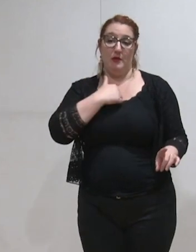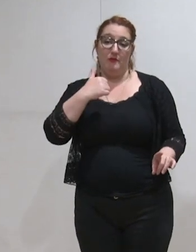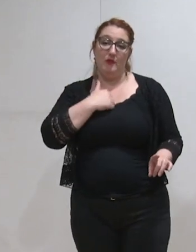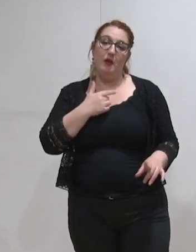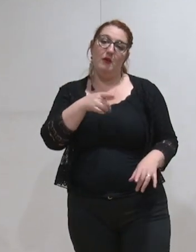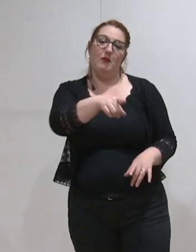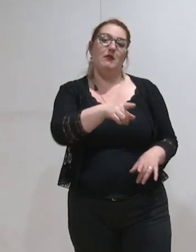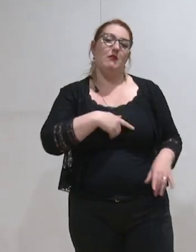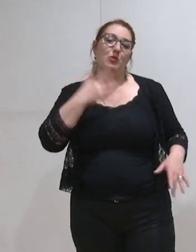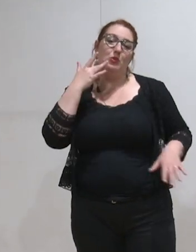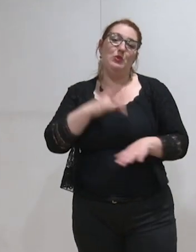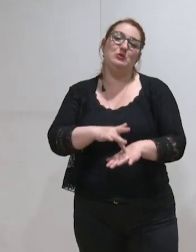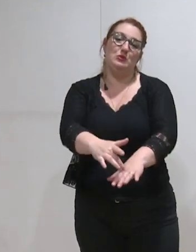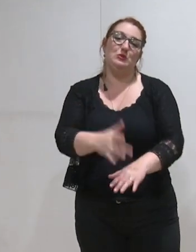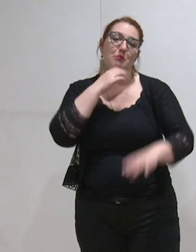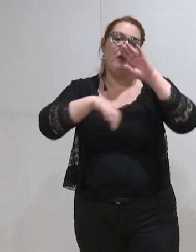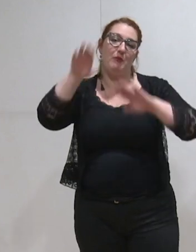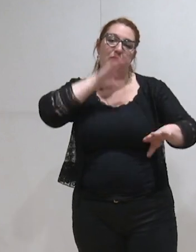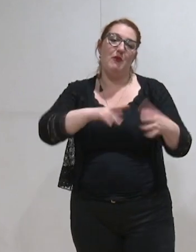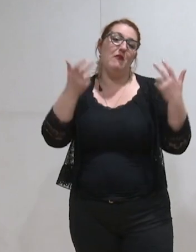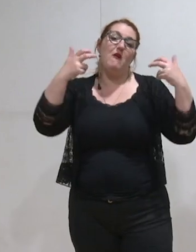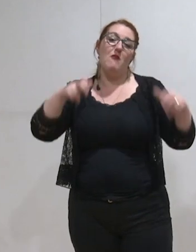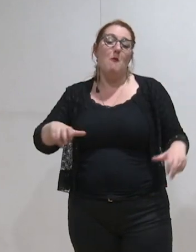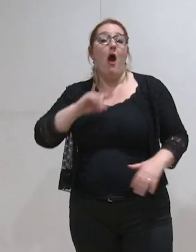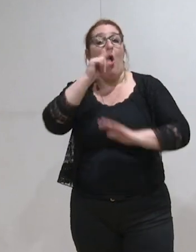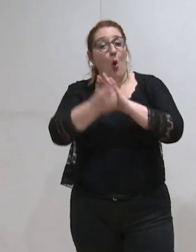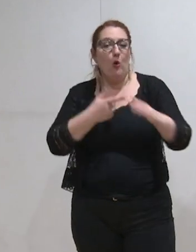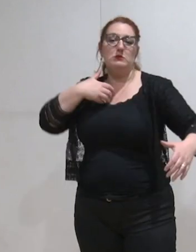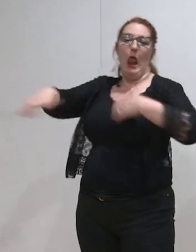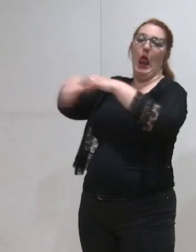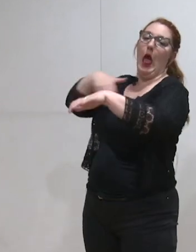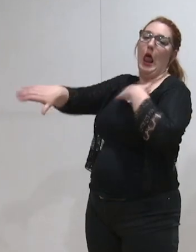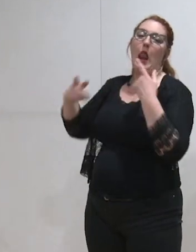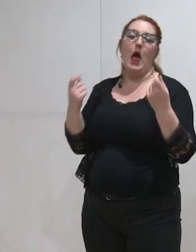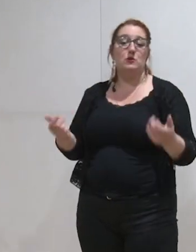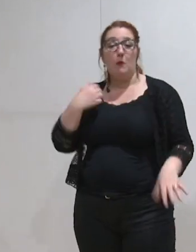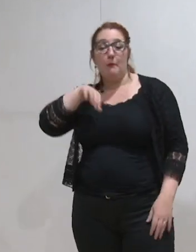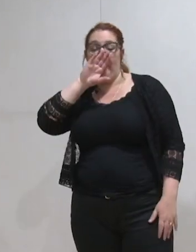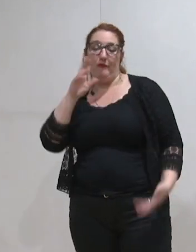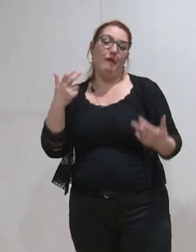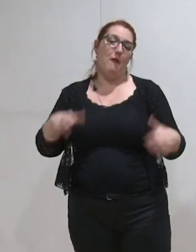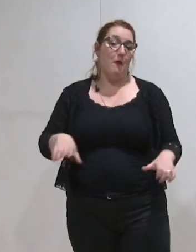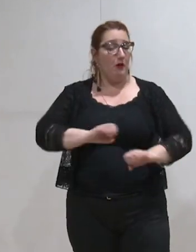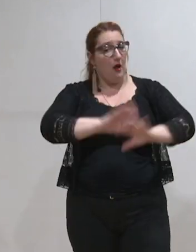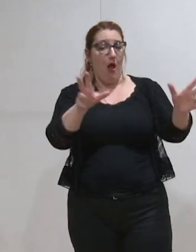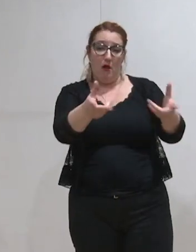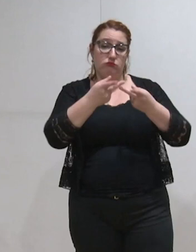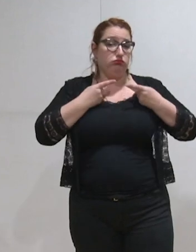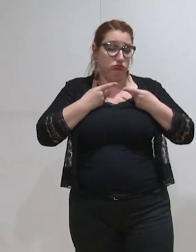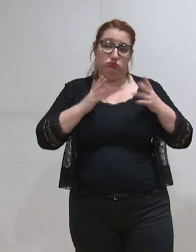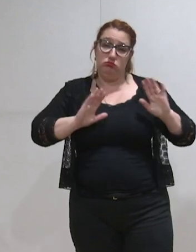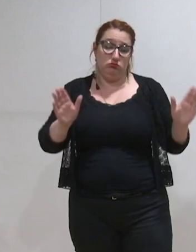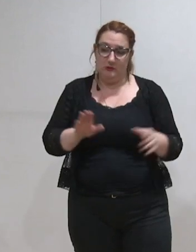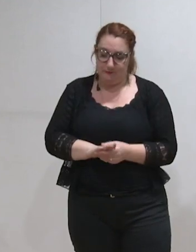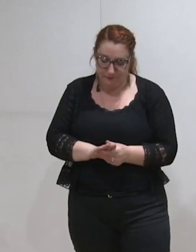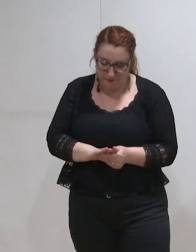froide ne veut pas forcément revenir au pot actuellement c'est tout à fait clair ça a été exprimé donc par rapport aux